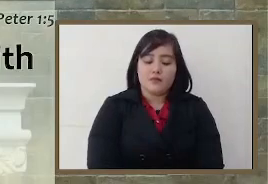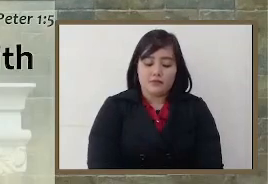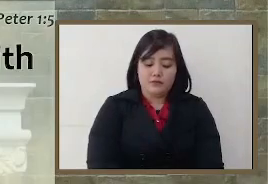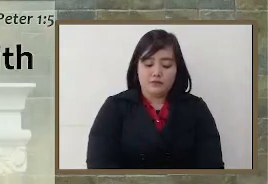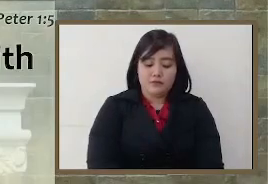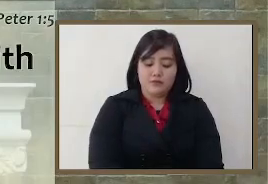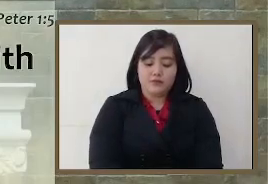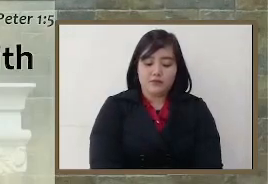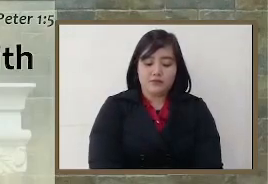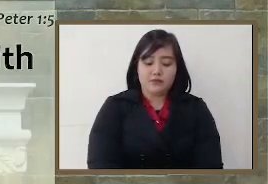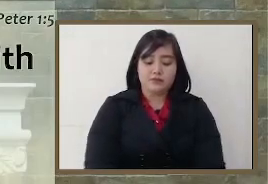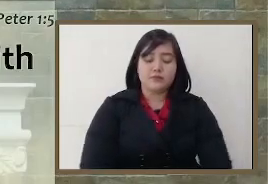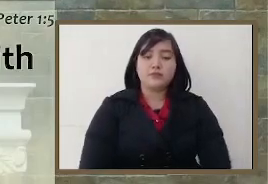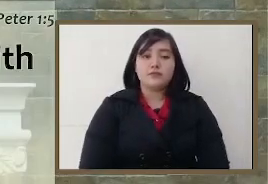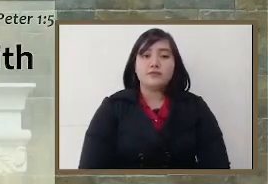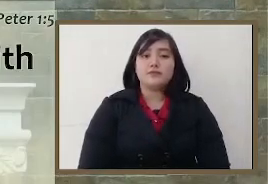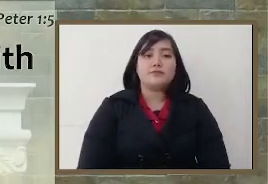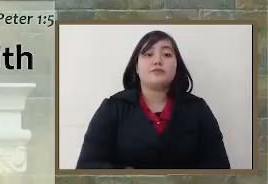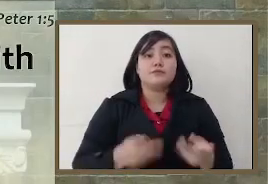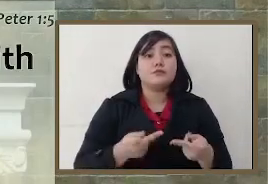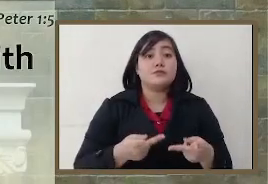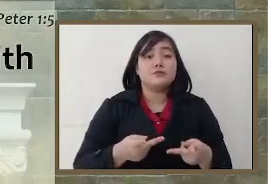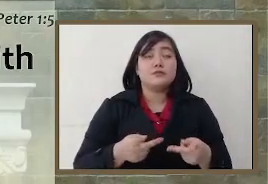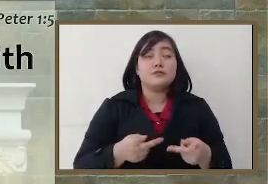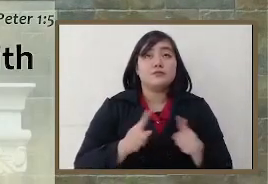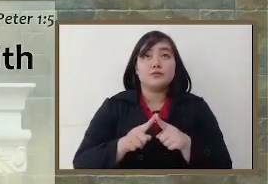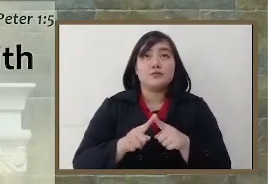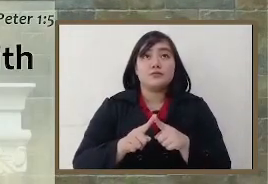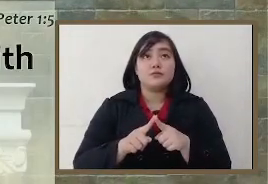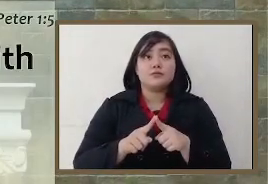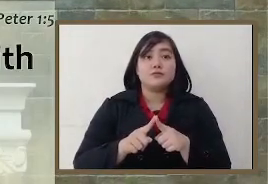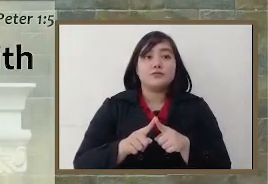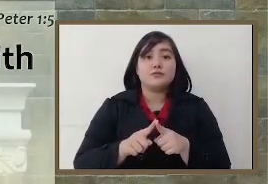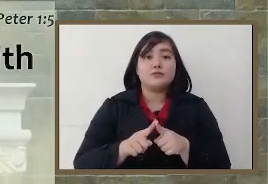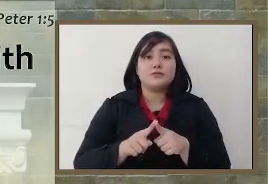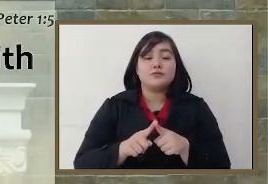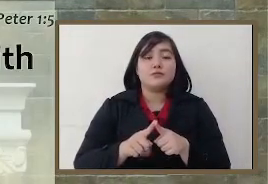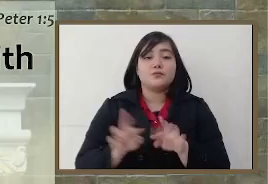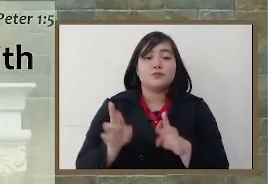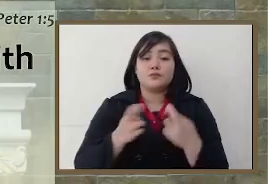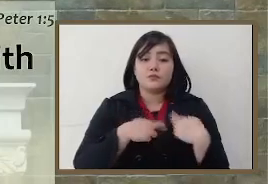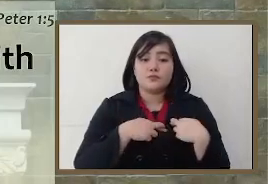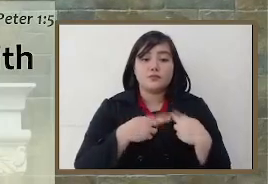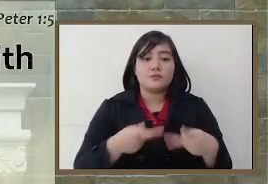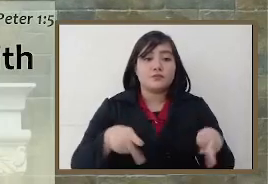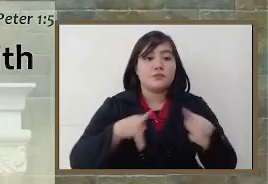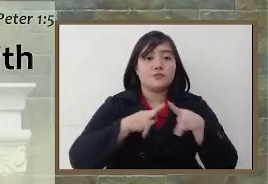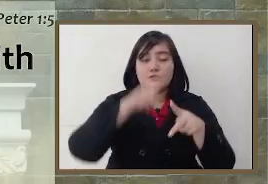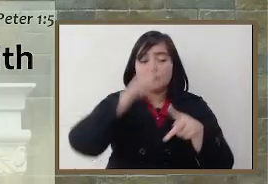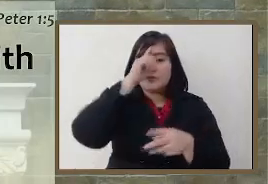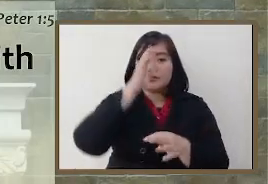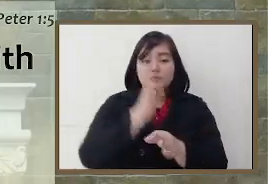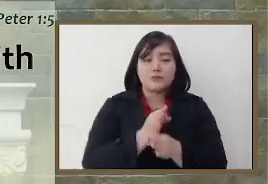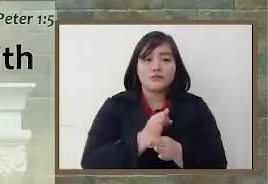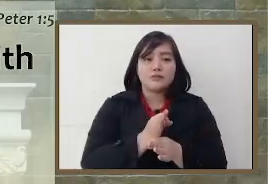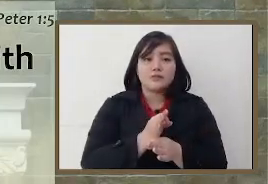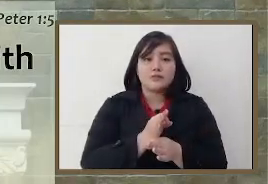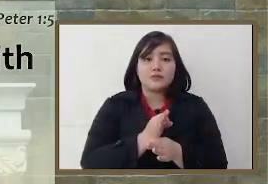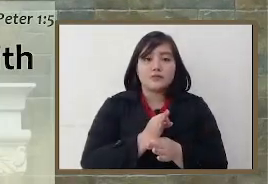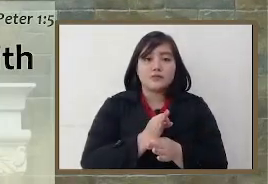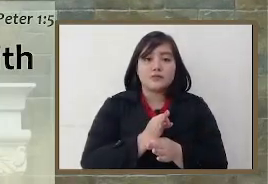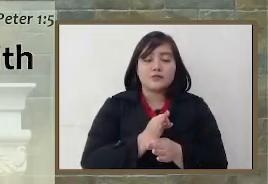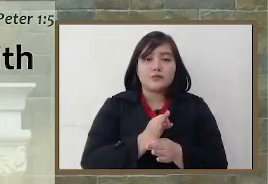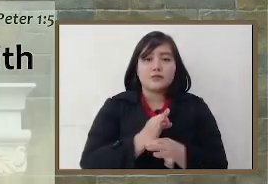it's a precious to obtain precious faith. Mga kapatid, yung precious faith natin is nasa